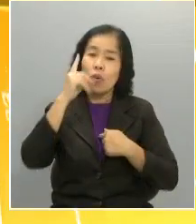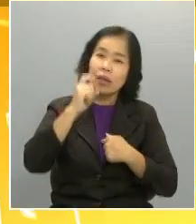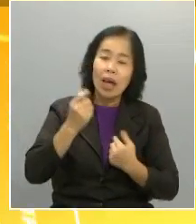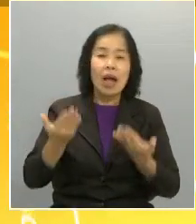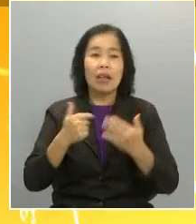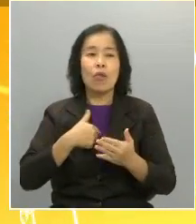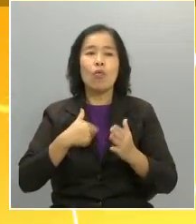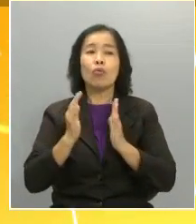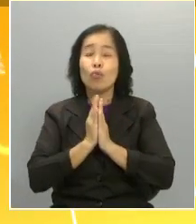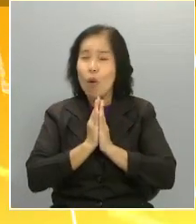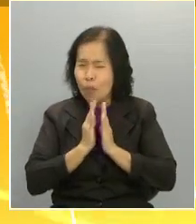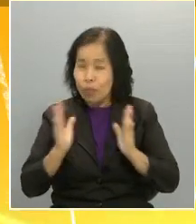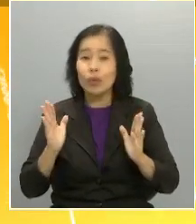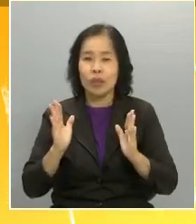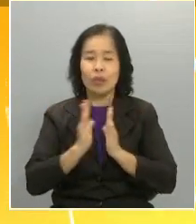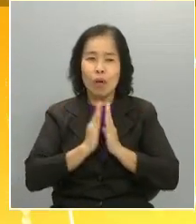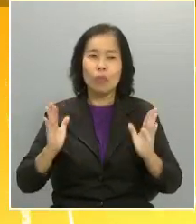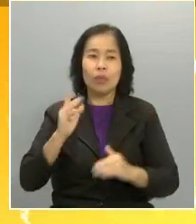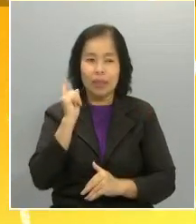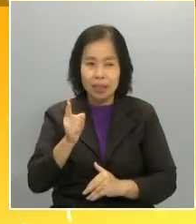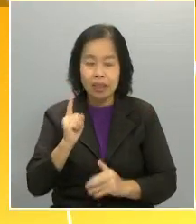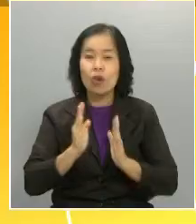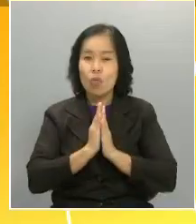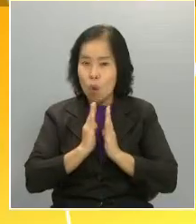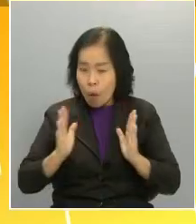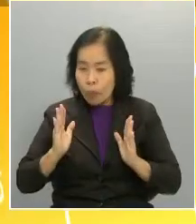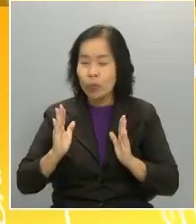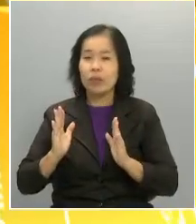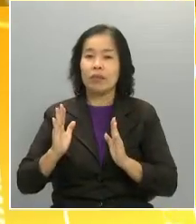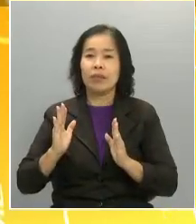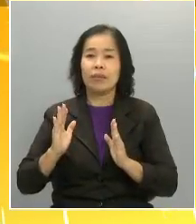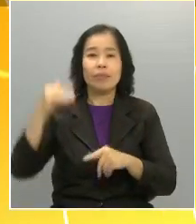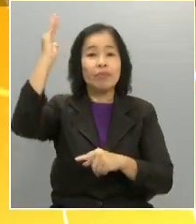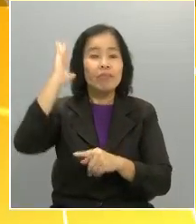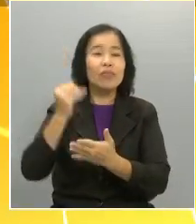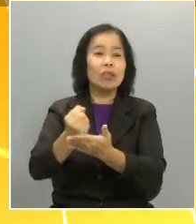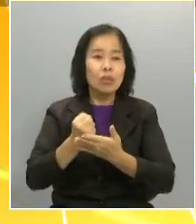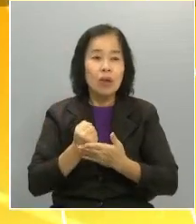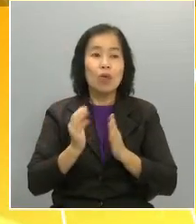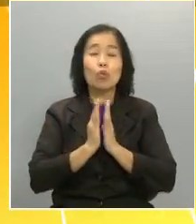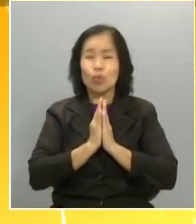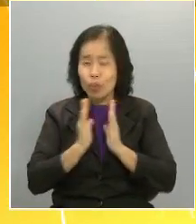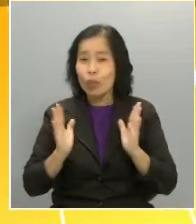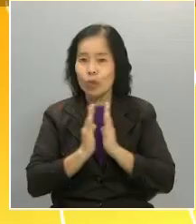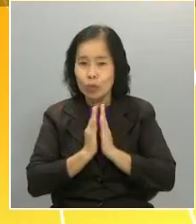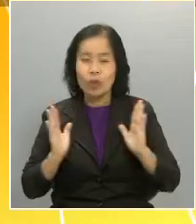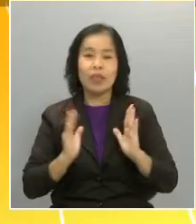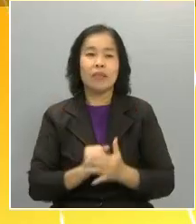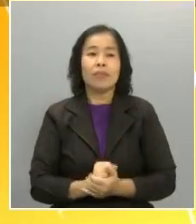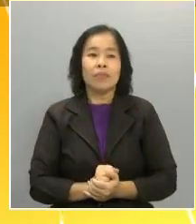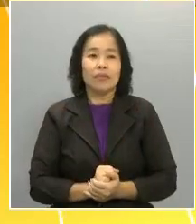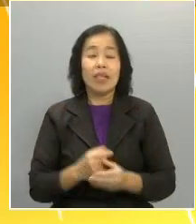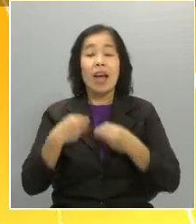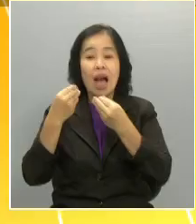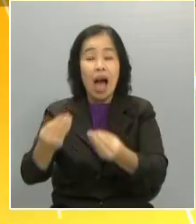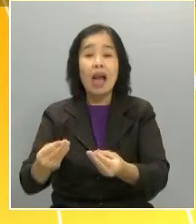ความกล้าหาญขอบคุณในความดีขอบคุณในบุญบารมีที่เราสร้างมาด้วยขอให้น้องเจริ